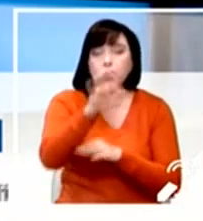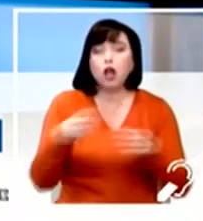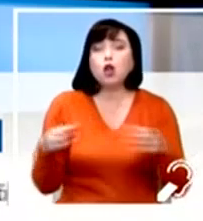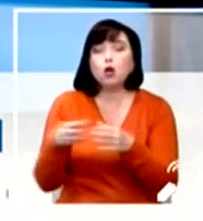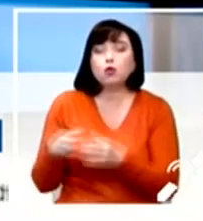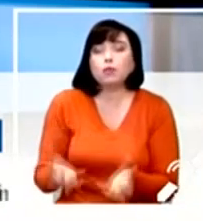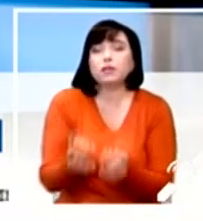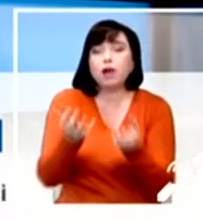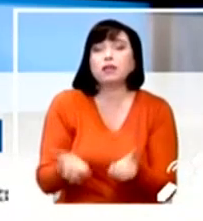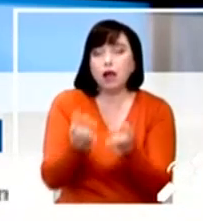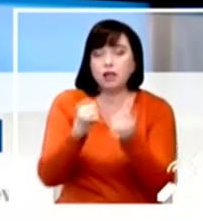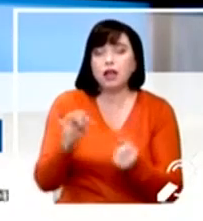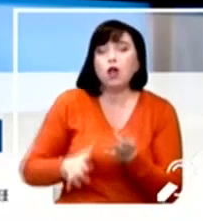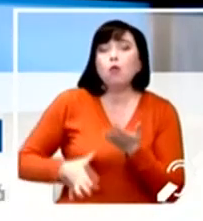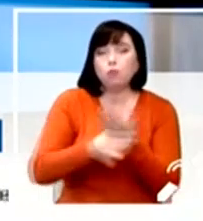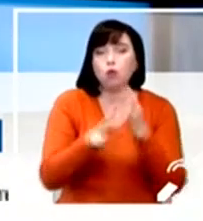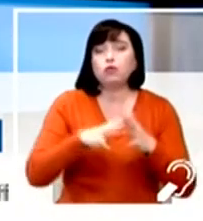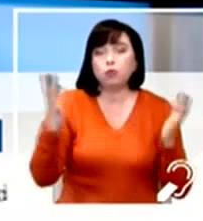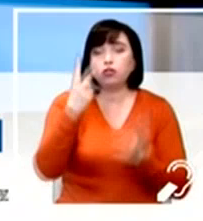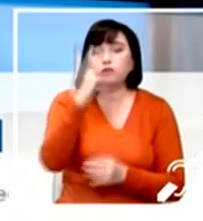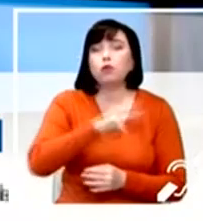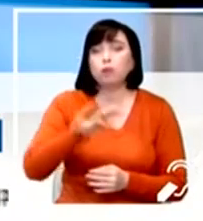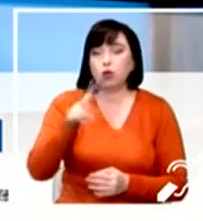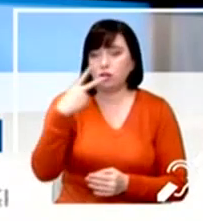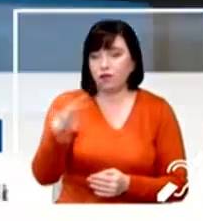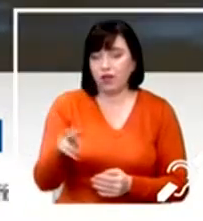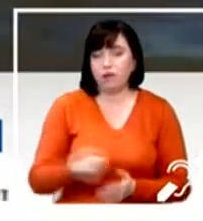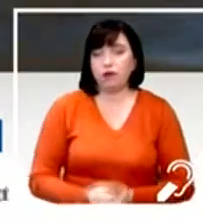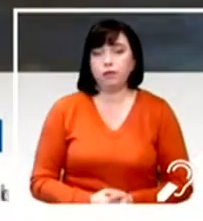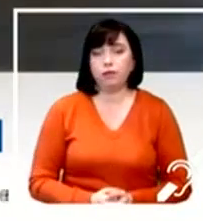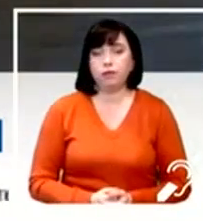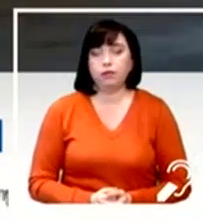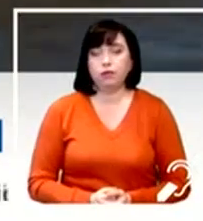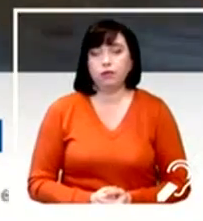de salvare de pe continent și ajutoare de peste 2 milioane de euro.